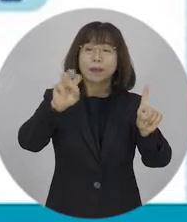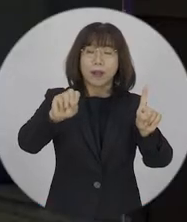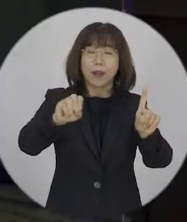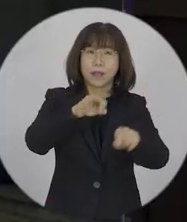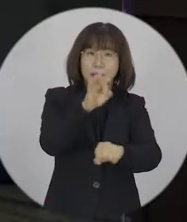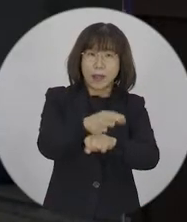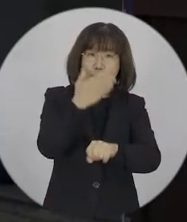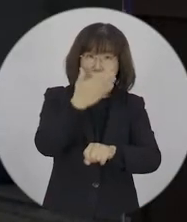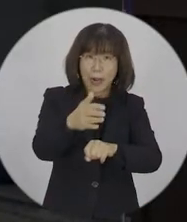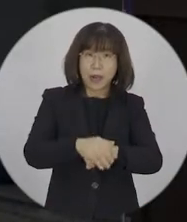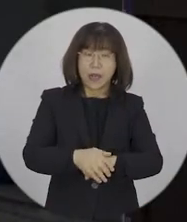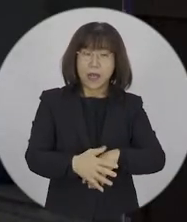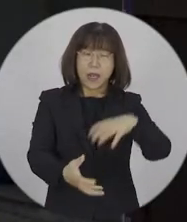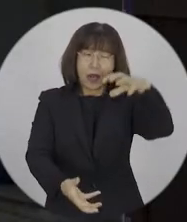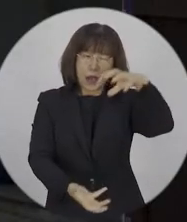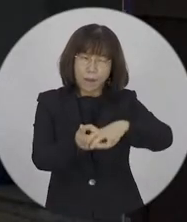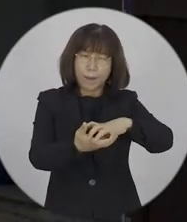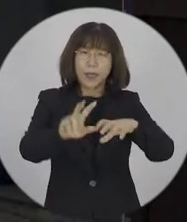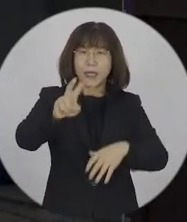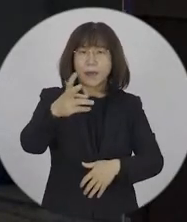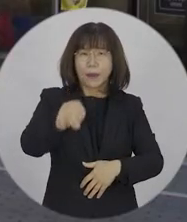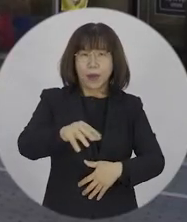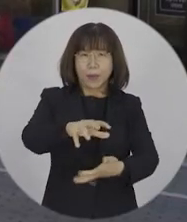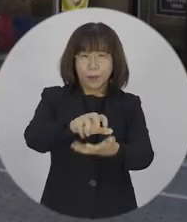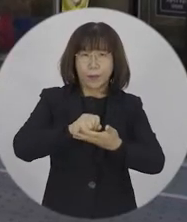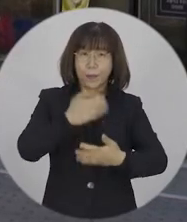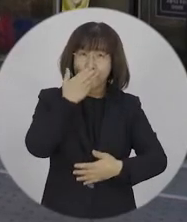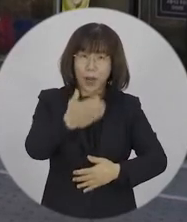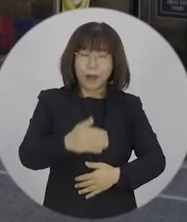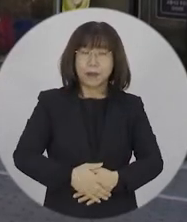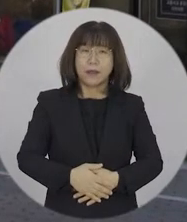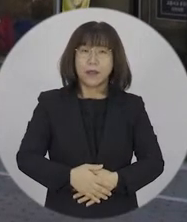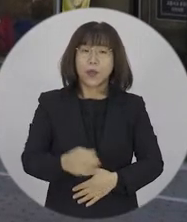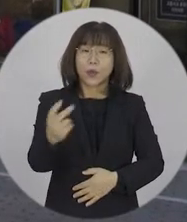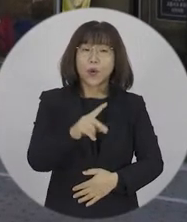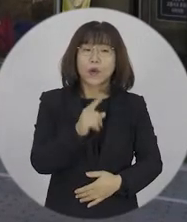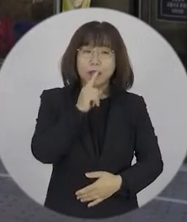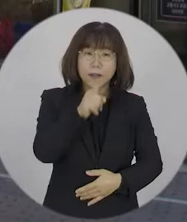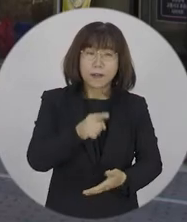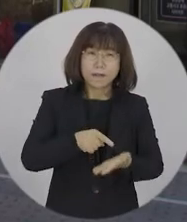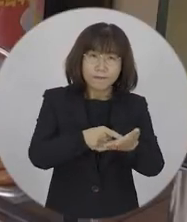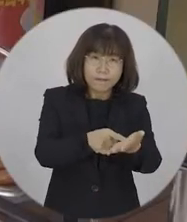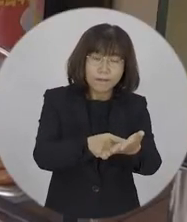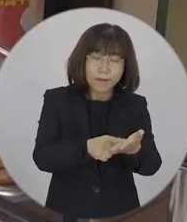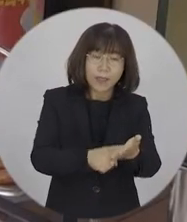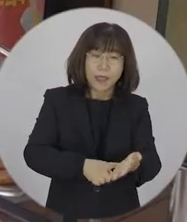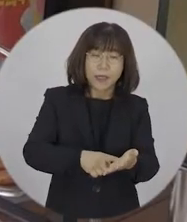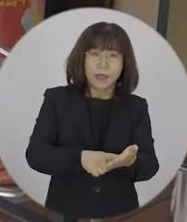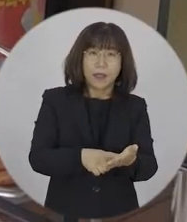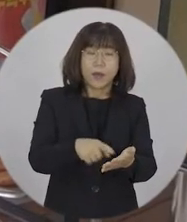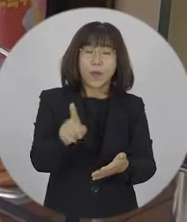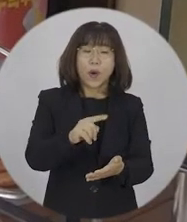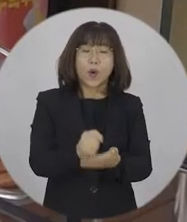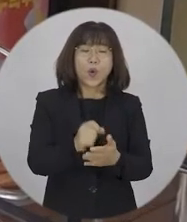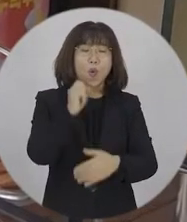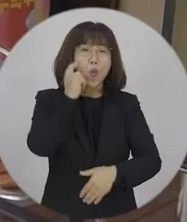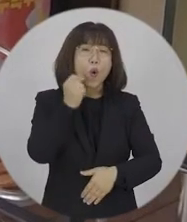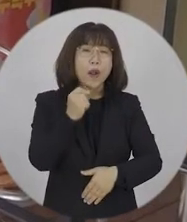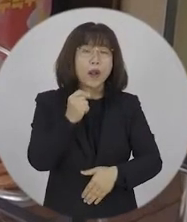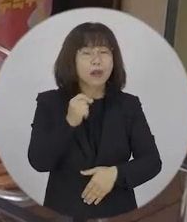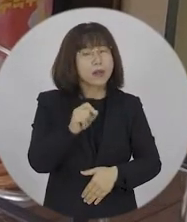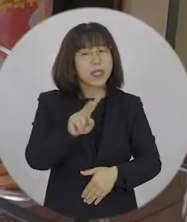구매 가능하며 보유 한도는 최대 200만원 입니다 또한 선착순으로 결제금액의 10%